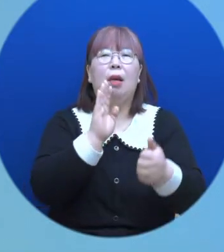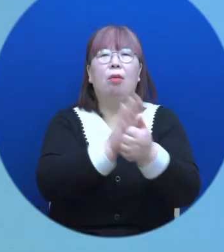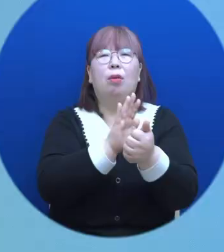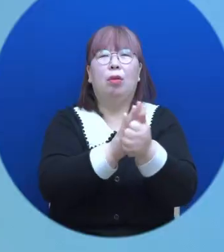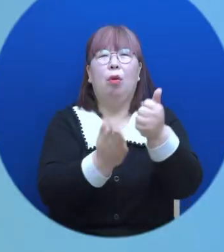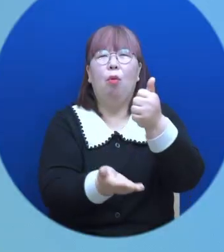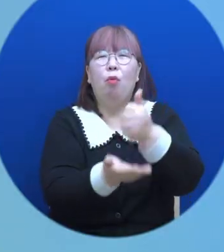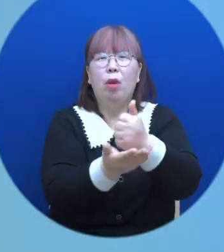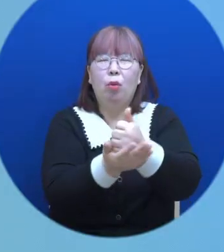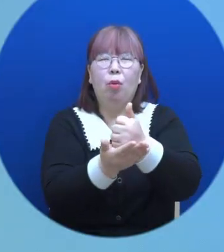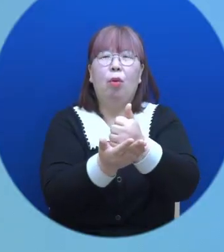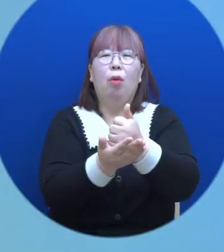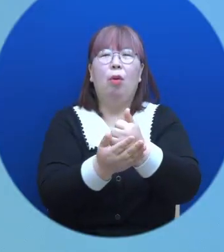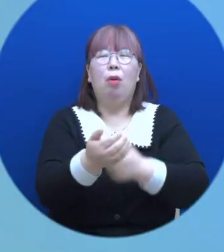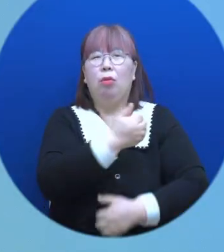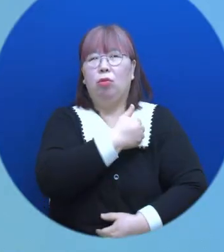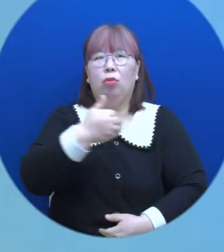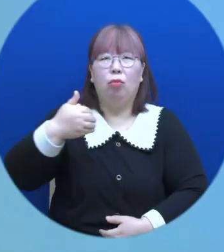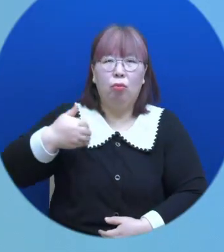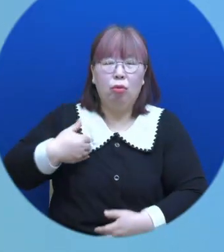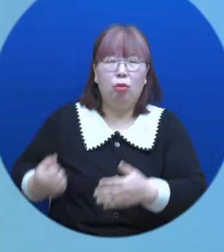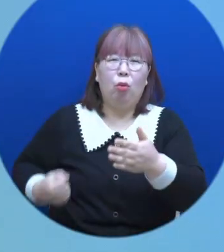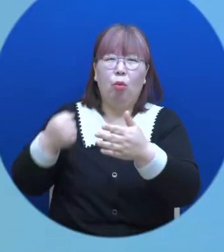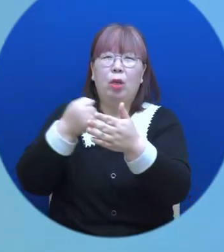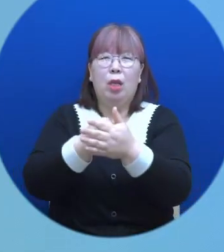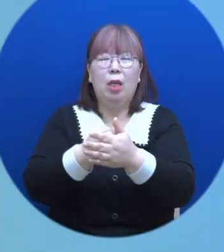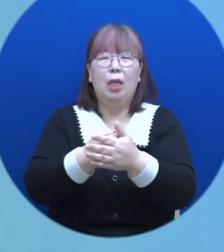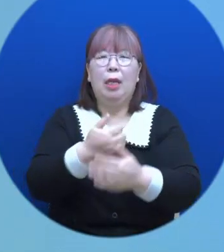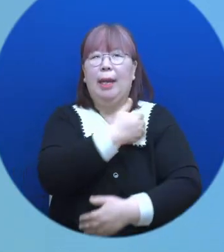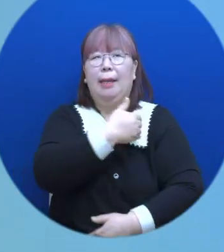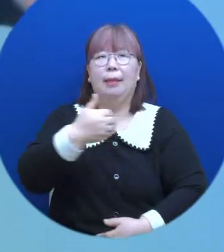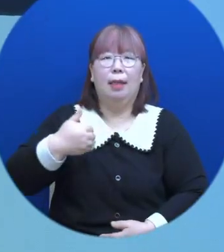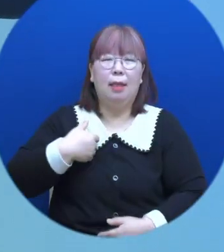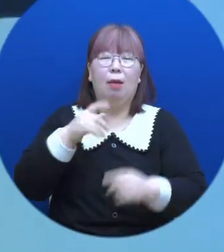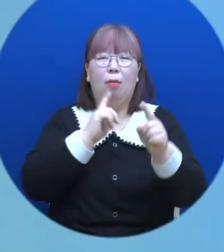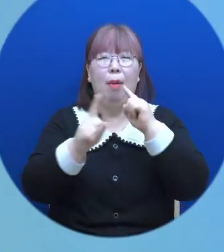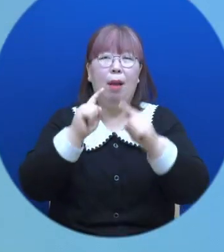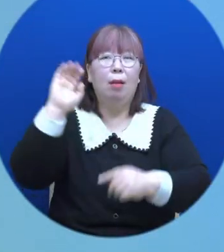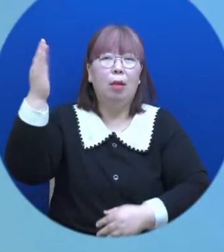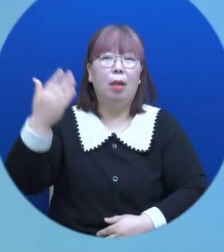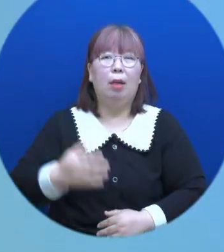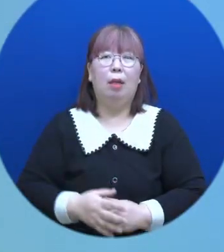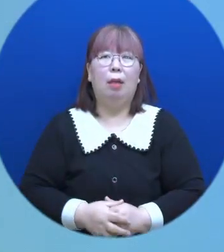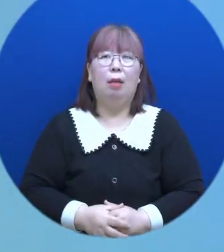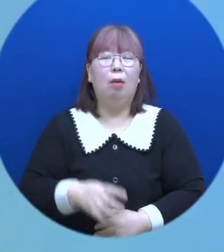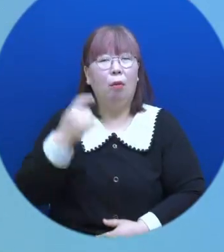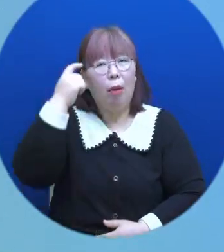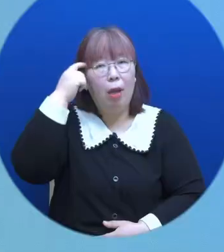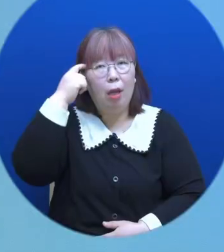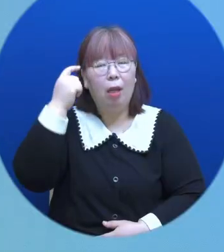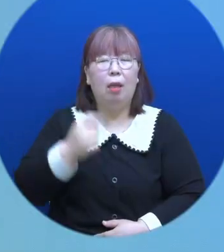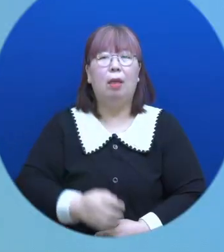위로, 상상할 수 없는 용기의 말씀이다 생각이 되는 거예요. 왜? 보세요.